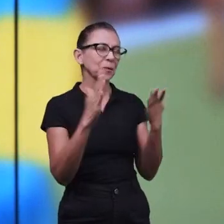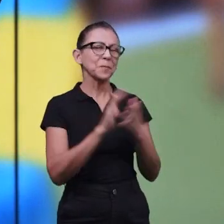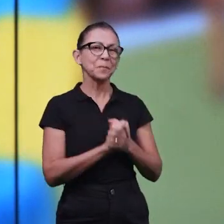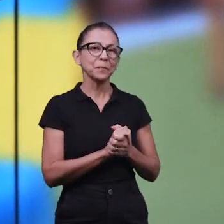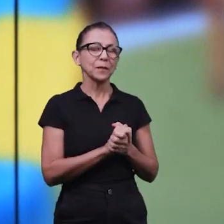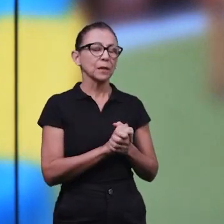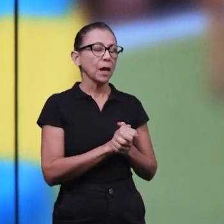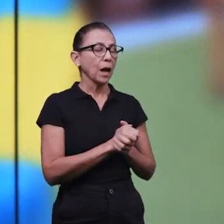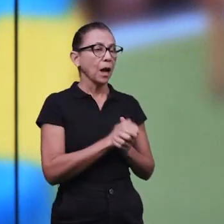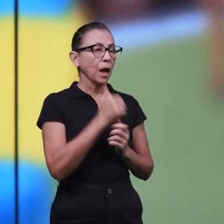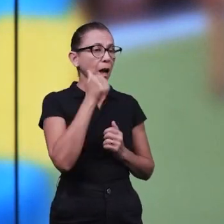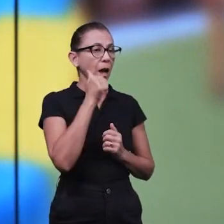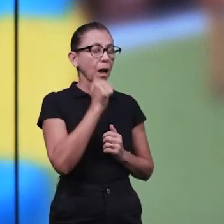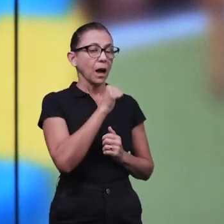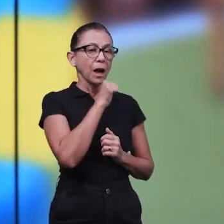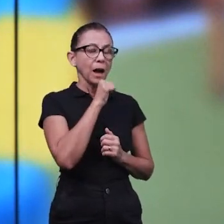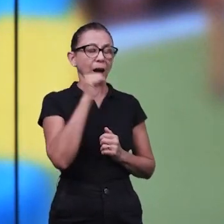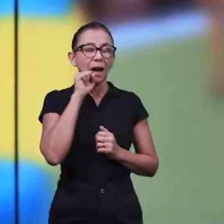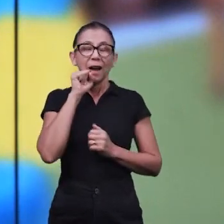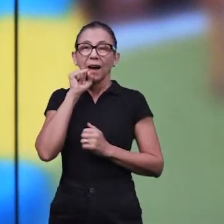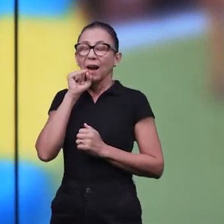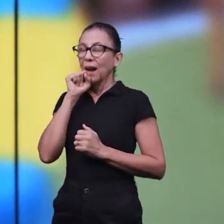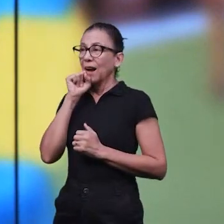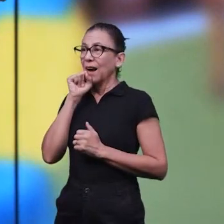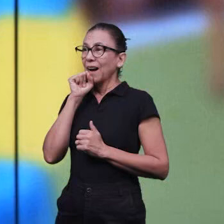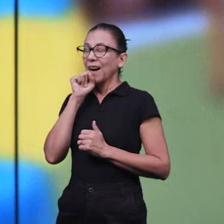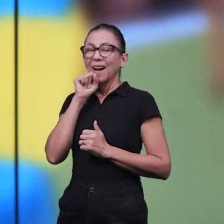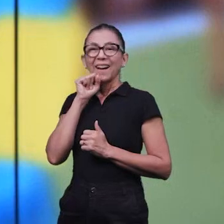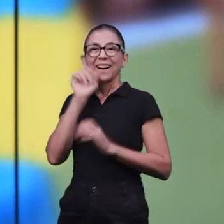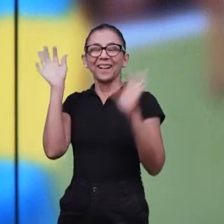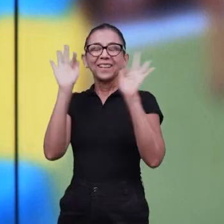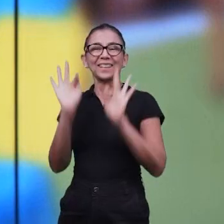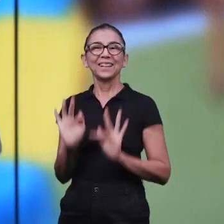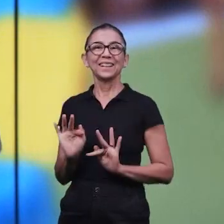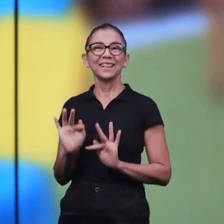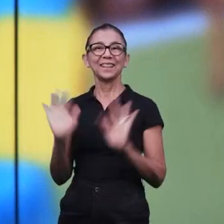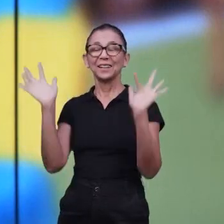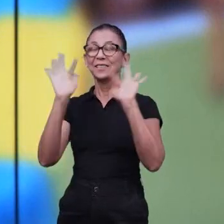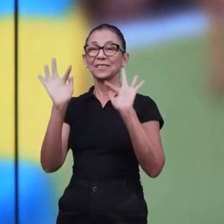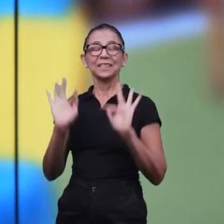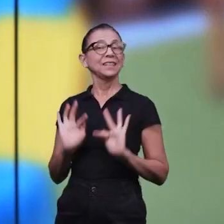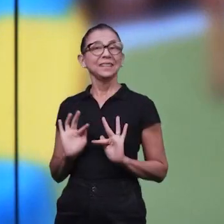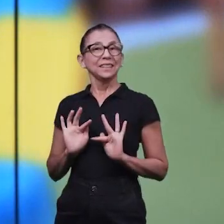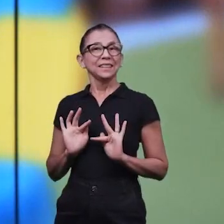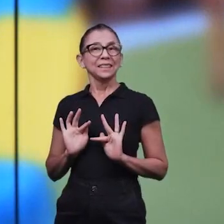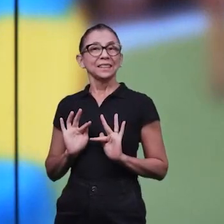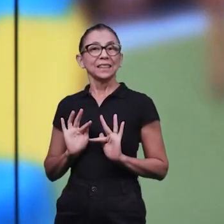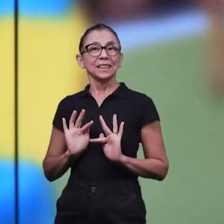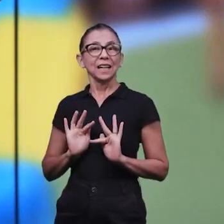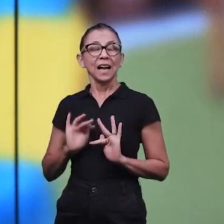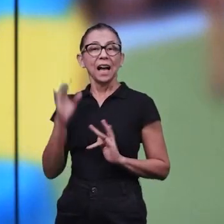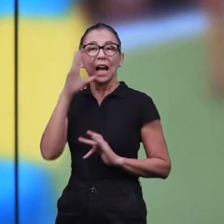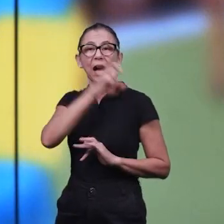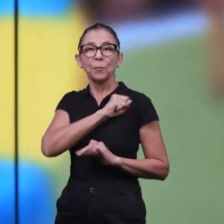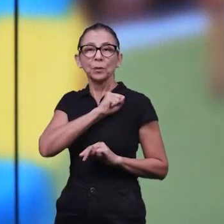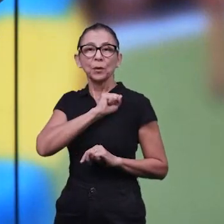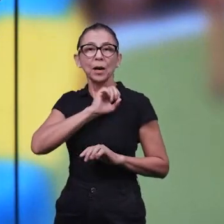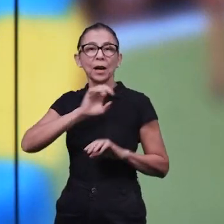Samarie, elle était si heureuse qu'elle est allée en courant, en raconter à tous dans sa ville